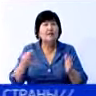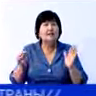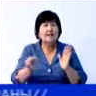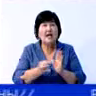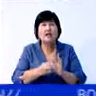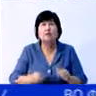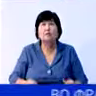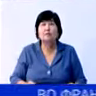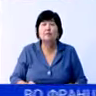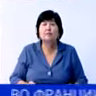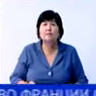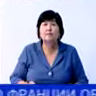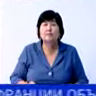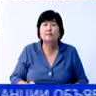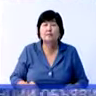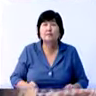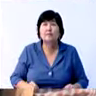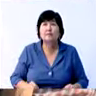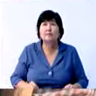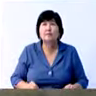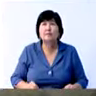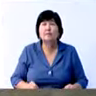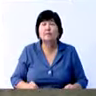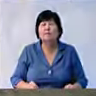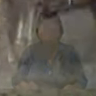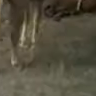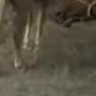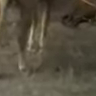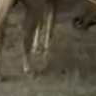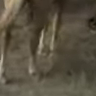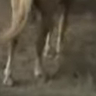Кристина Алмаз-Куза, Аскар Тажиев, Ахан Алиев, Досхан Сатпай, телеканал «Кызылорда».